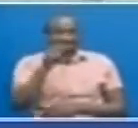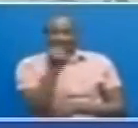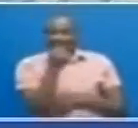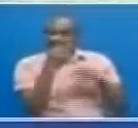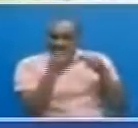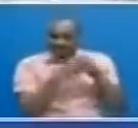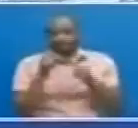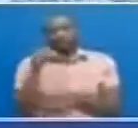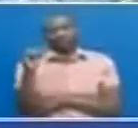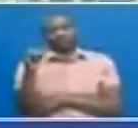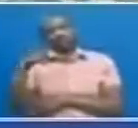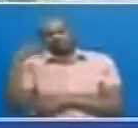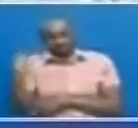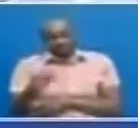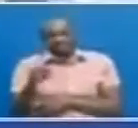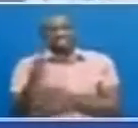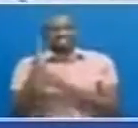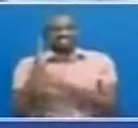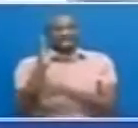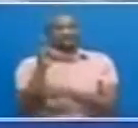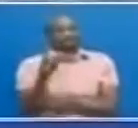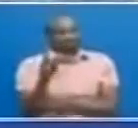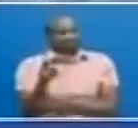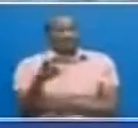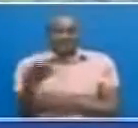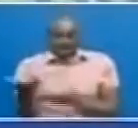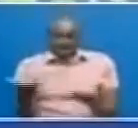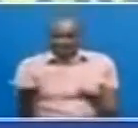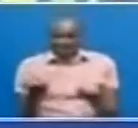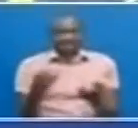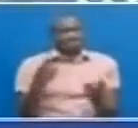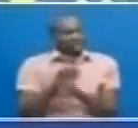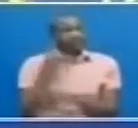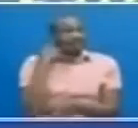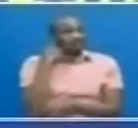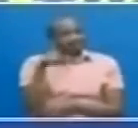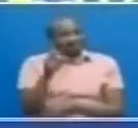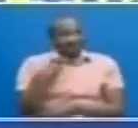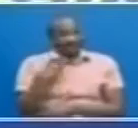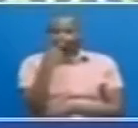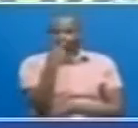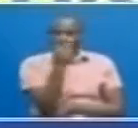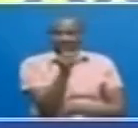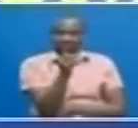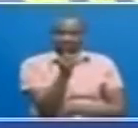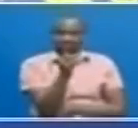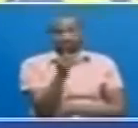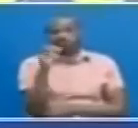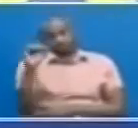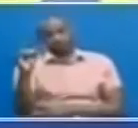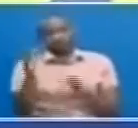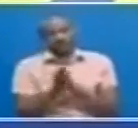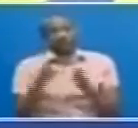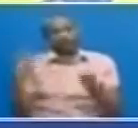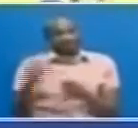dhidi ya Sharks. KCB walilaza Bulls kwa alama 26 kwa nunge, huku Nakuru wakipata ushindi wa alama 20 kwa nunge dhidi ya